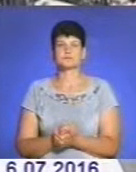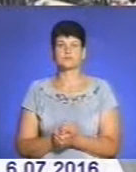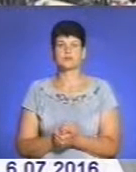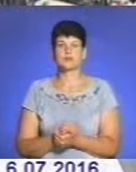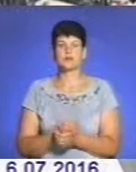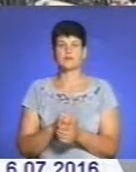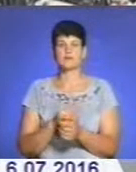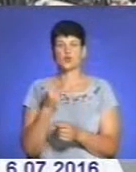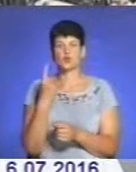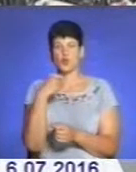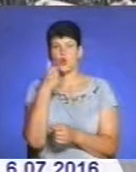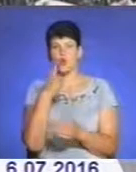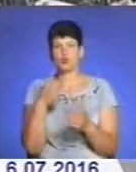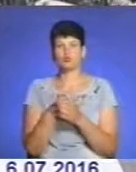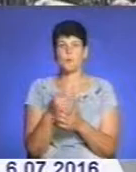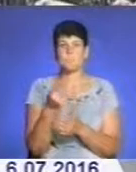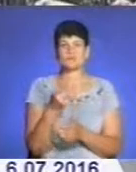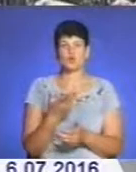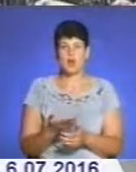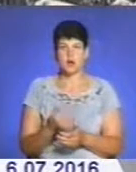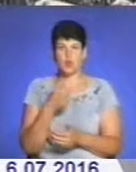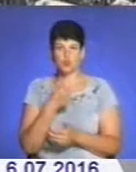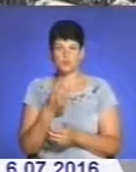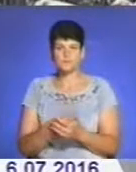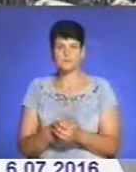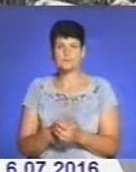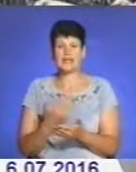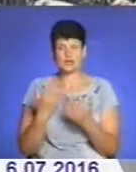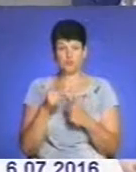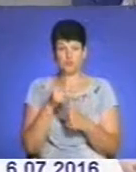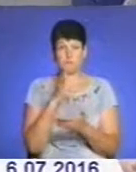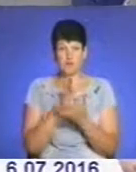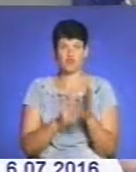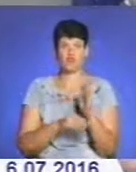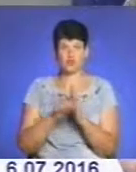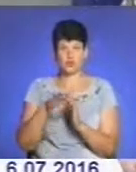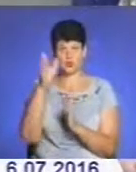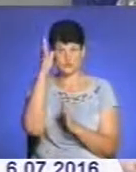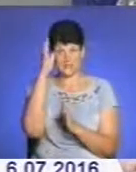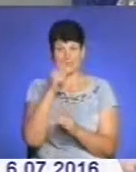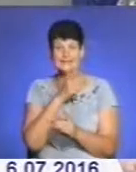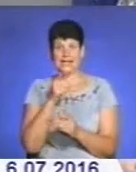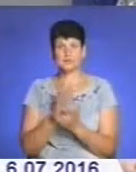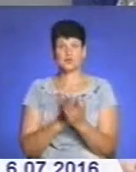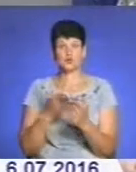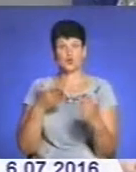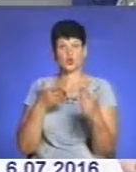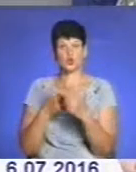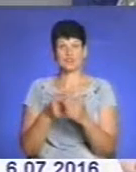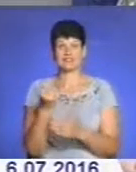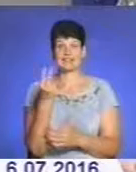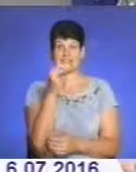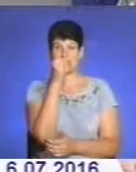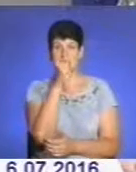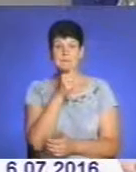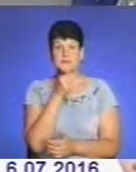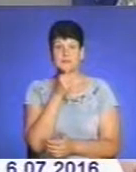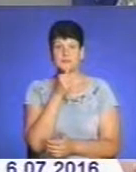року до півтора. Тобто, якщо вони мають вищу освіту, то термін служби у них до 12 місяців,